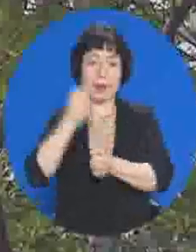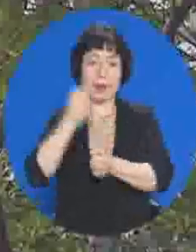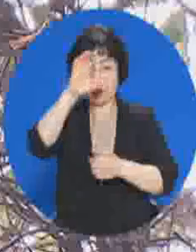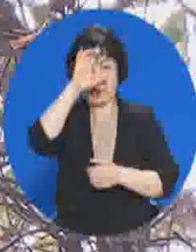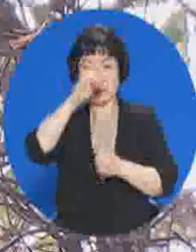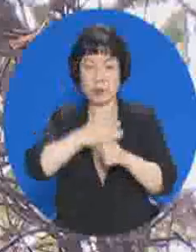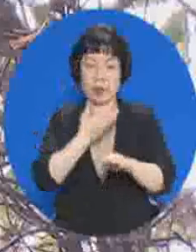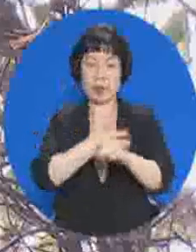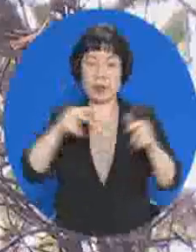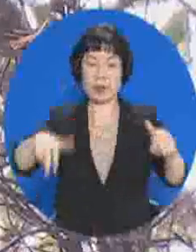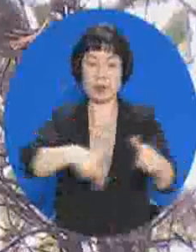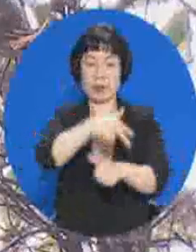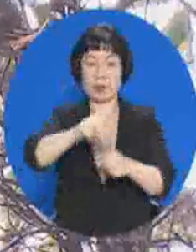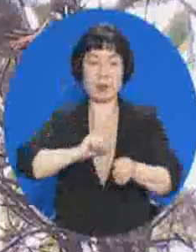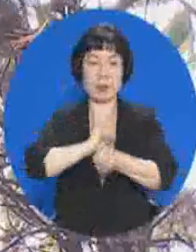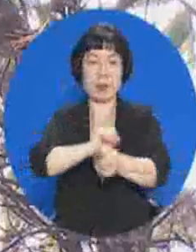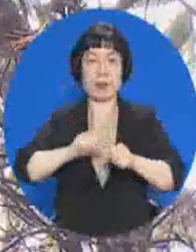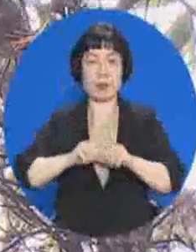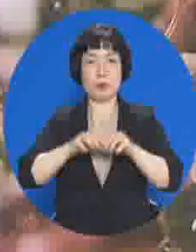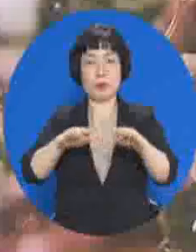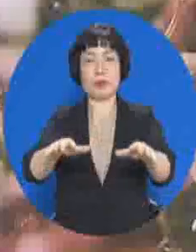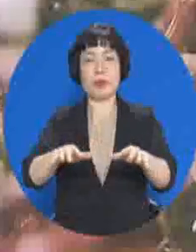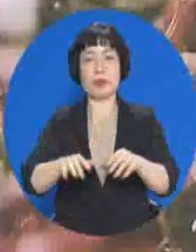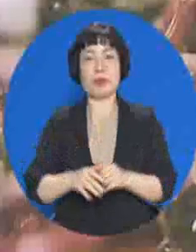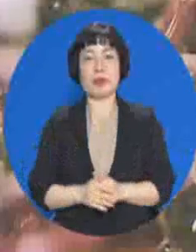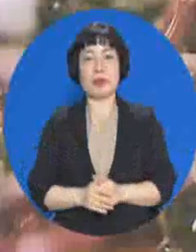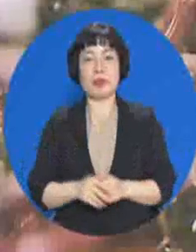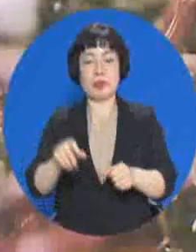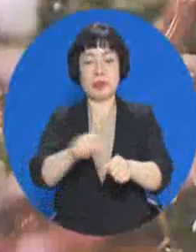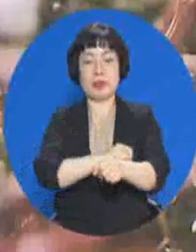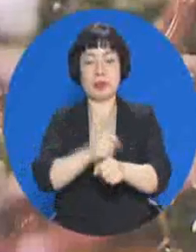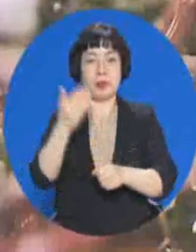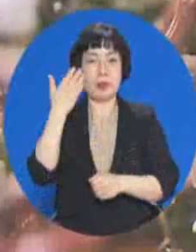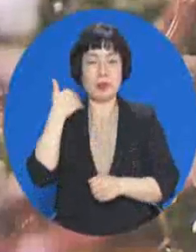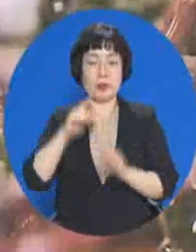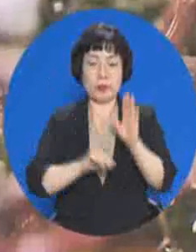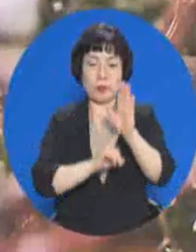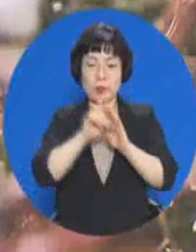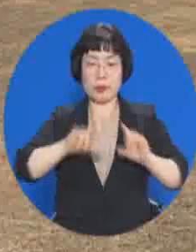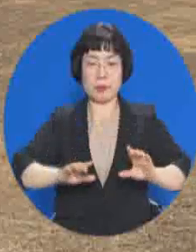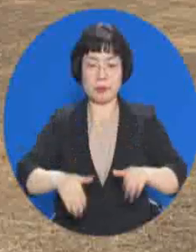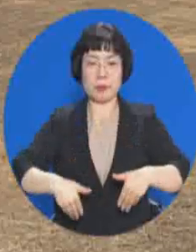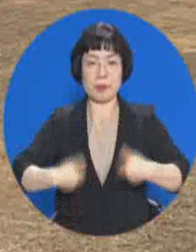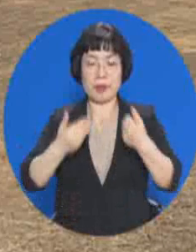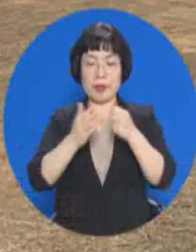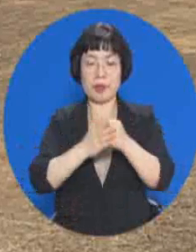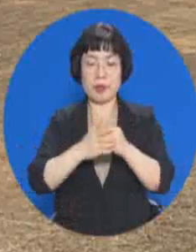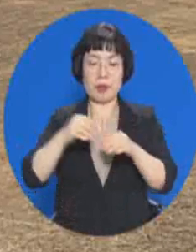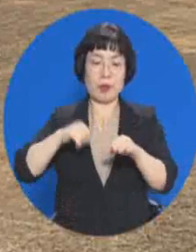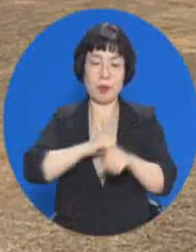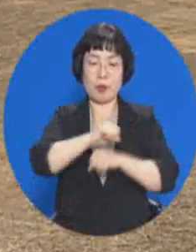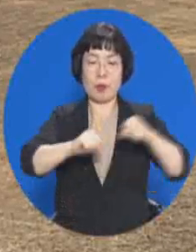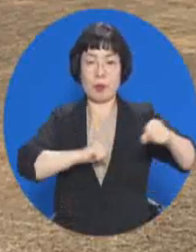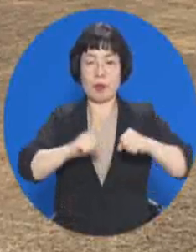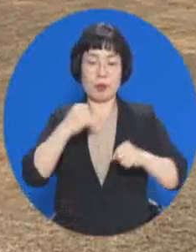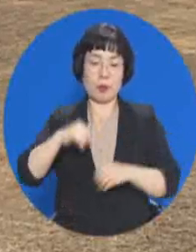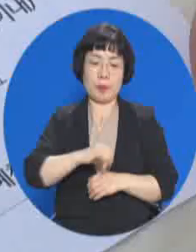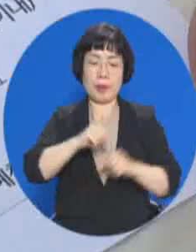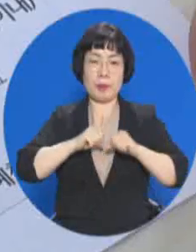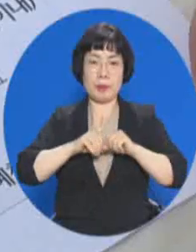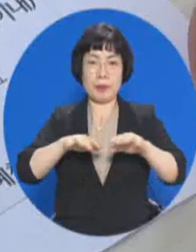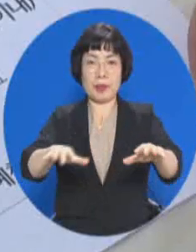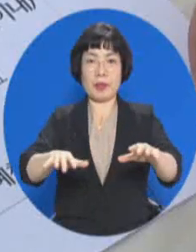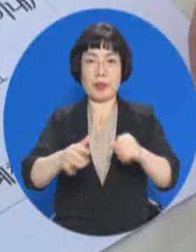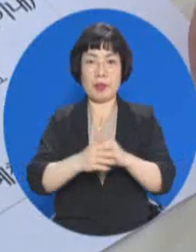주변 소나무까지 빠르게 감염시킵니다. 특히 최근 기후온난화에 따른 솔수염 하늘소의 활동 시기까지